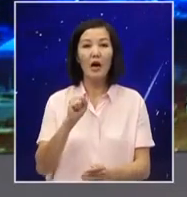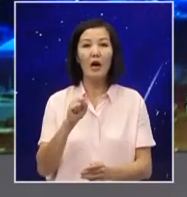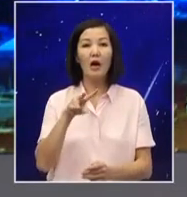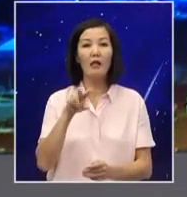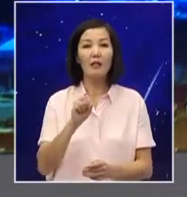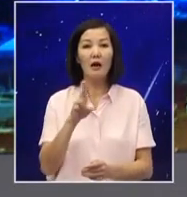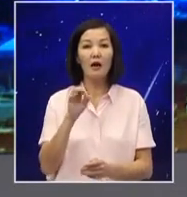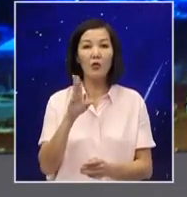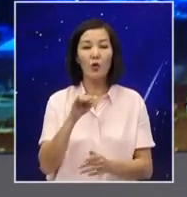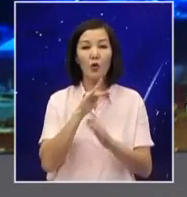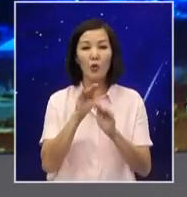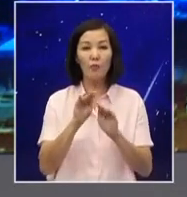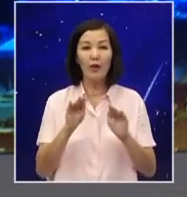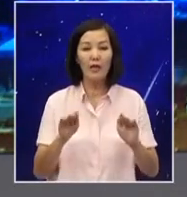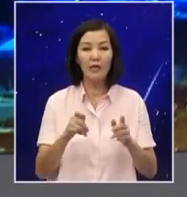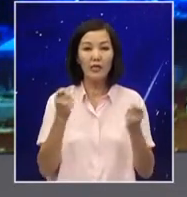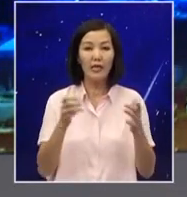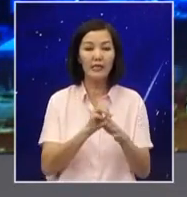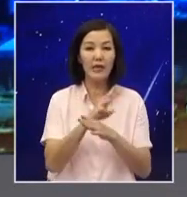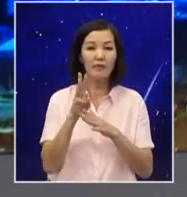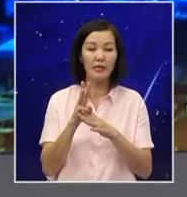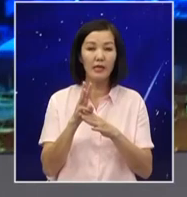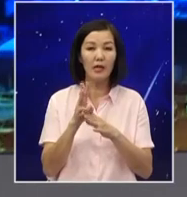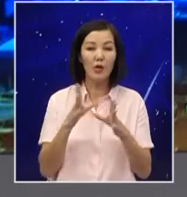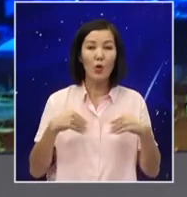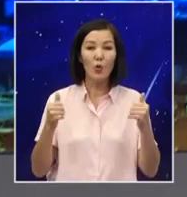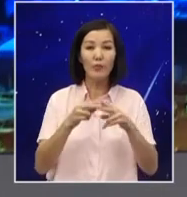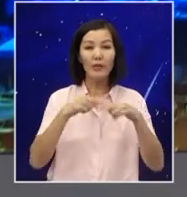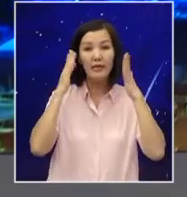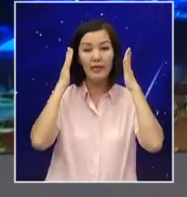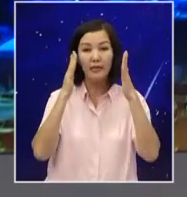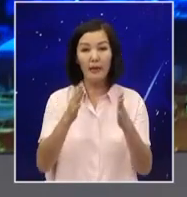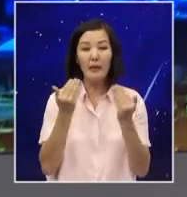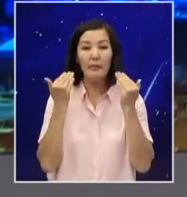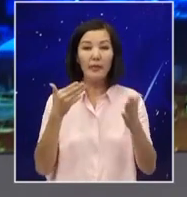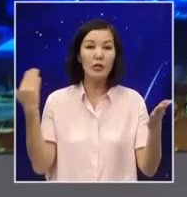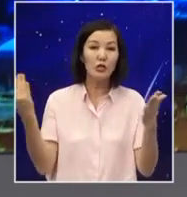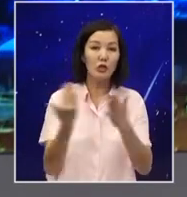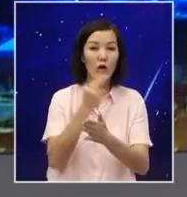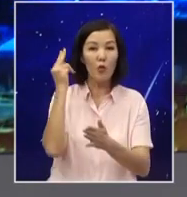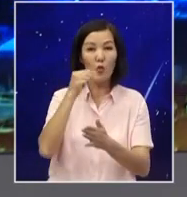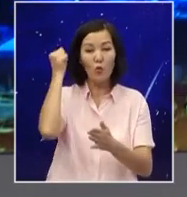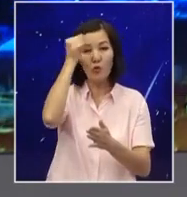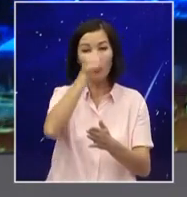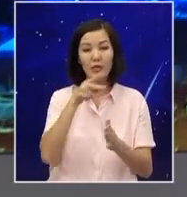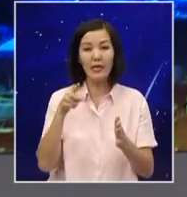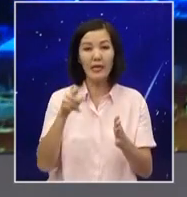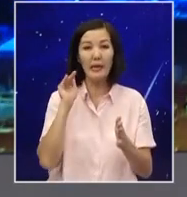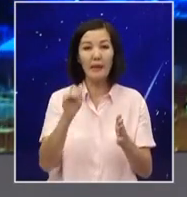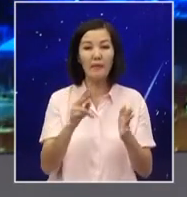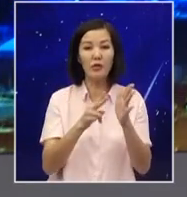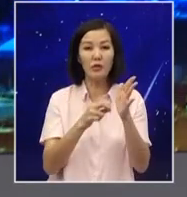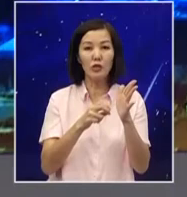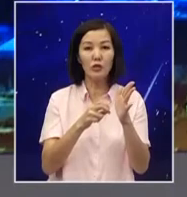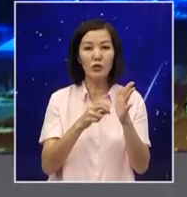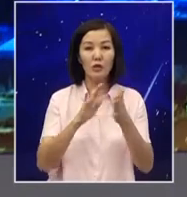Алакөлдік көппалалы және аз қамтылған отбасылар назардан тыс қалмайды. Биылғы жаңа оқу жылында 2700-ден астам шаңыраққа